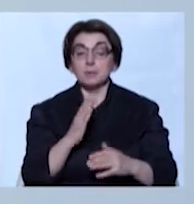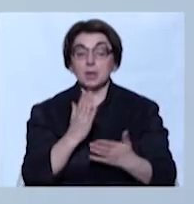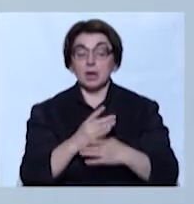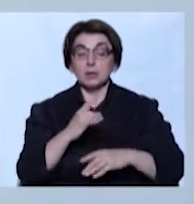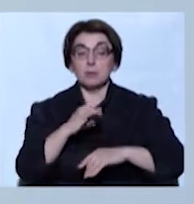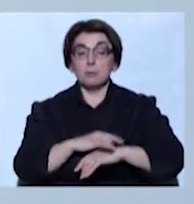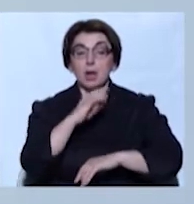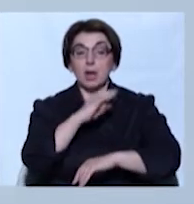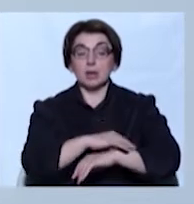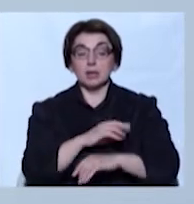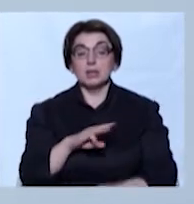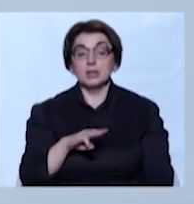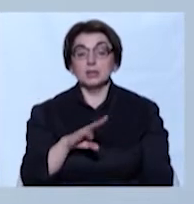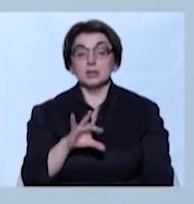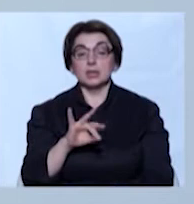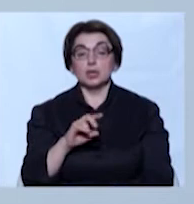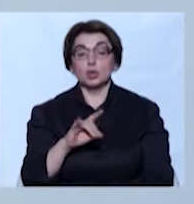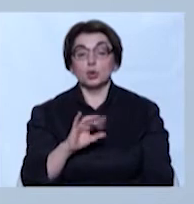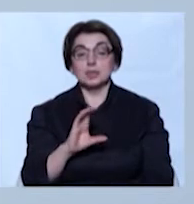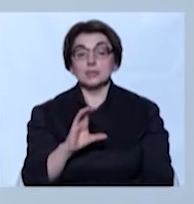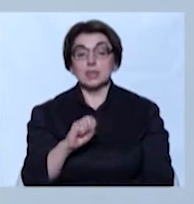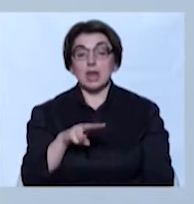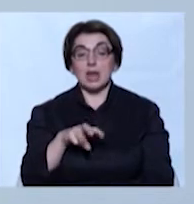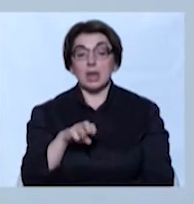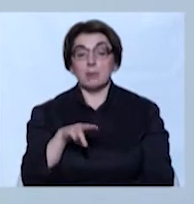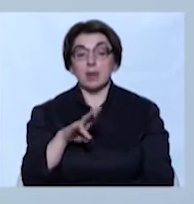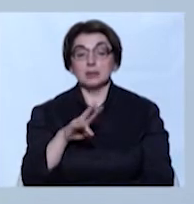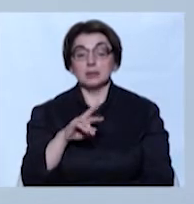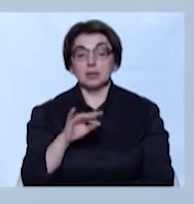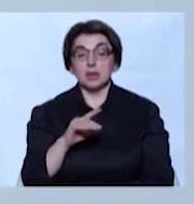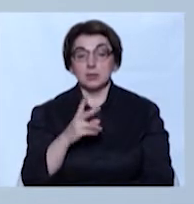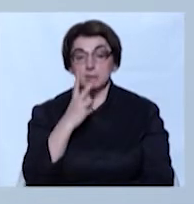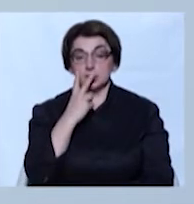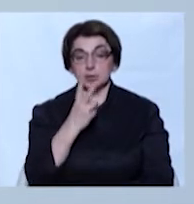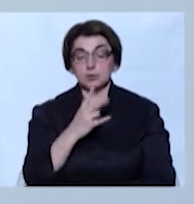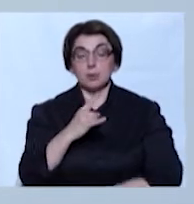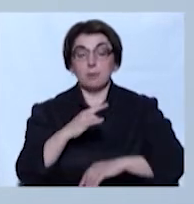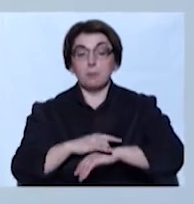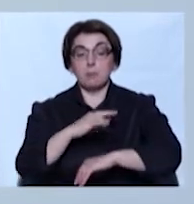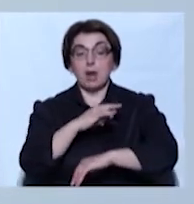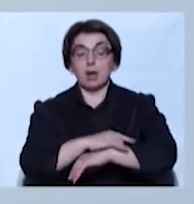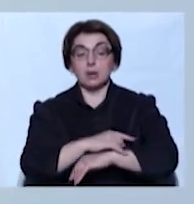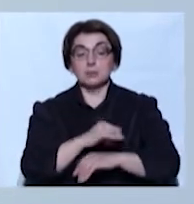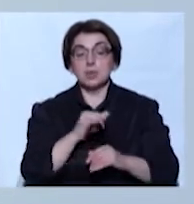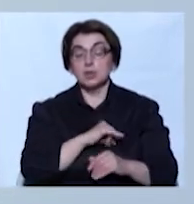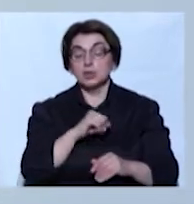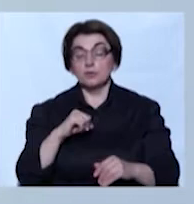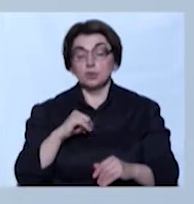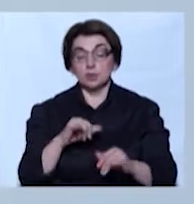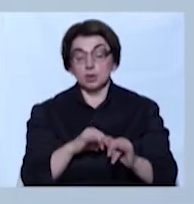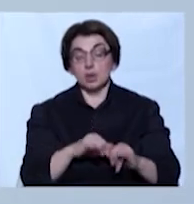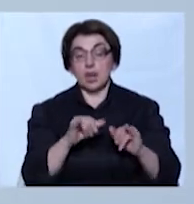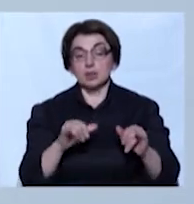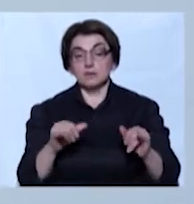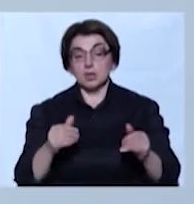ბაყაყი, ტრიტონი, სალამანდრა. მე გიჩვენებთ ბაყაყის განვითარების სასიცოცხლო